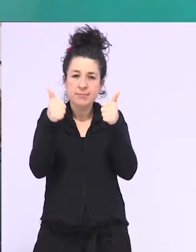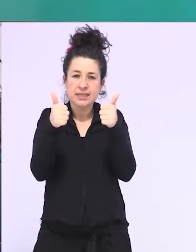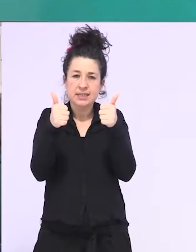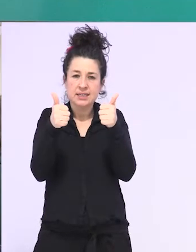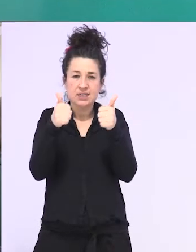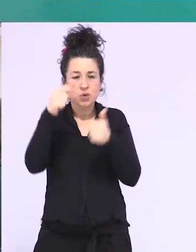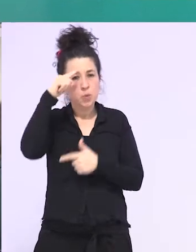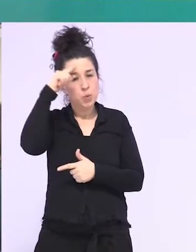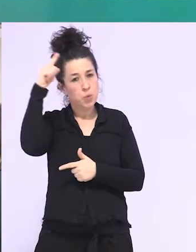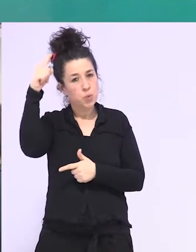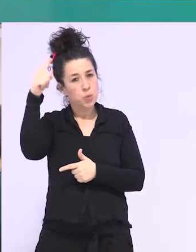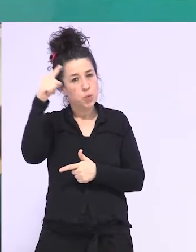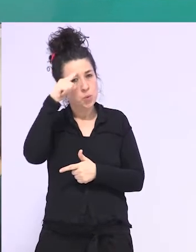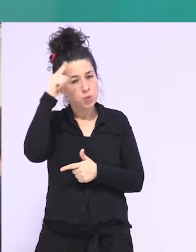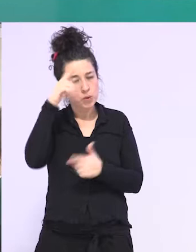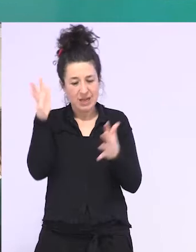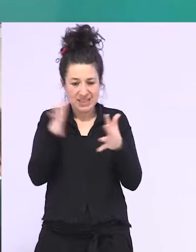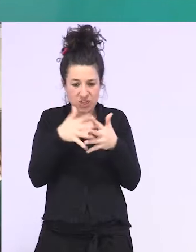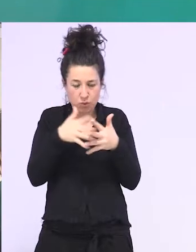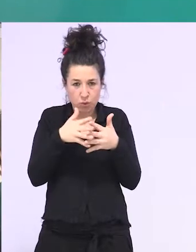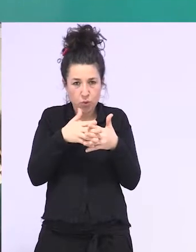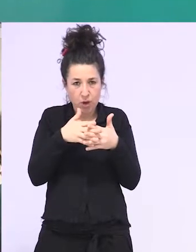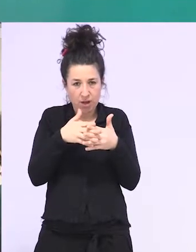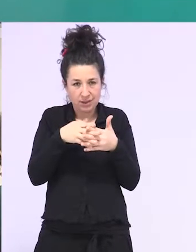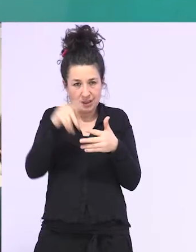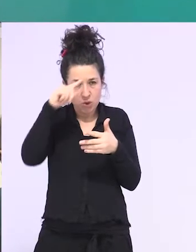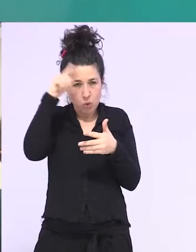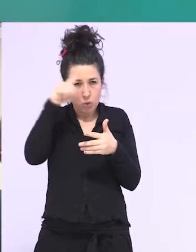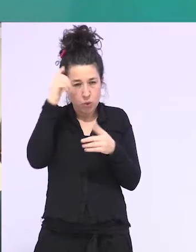egitura kultural hoietan, edo gure motxila kultural horretan